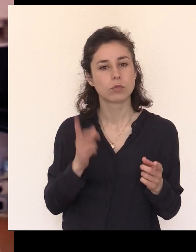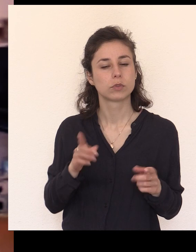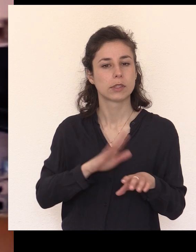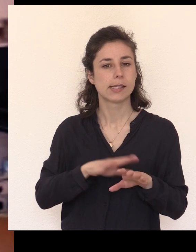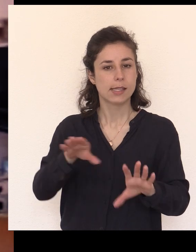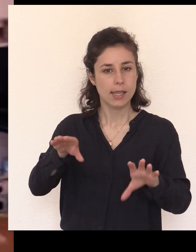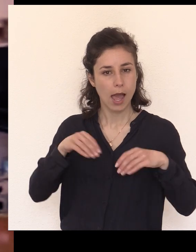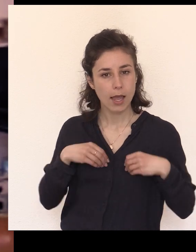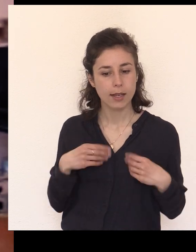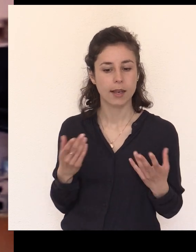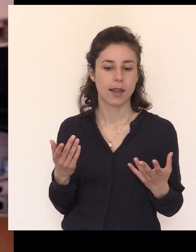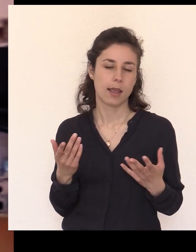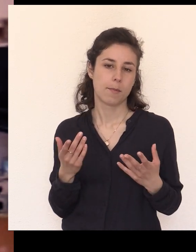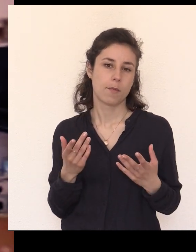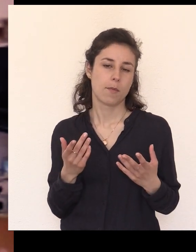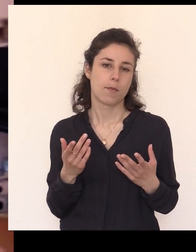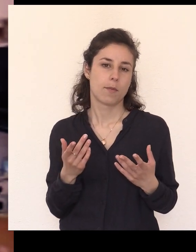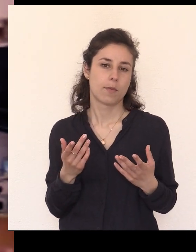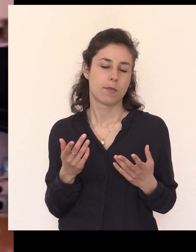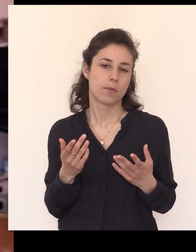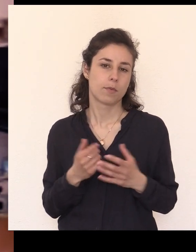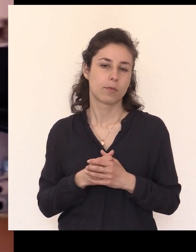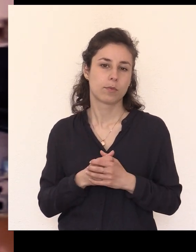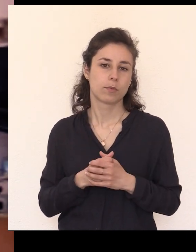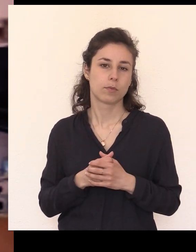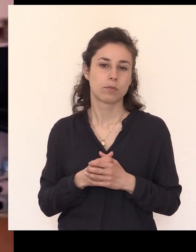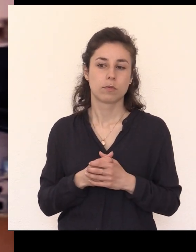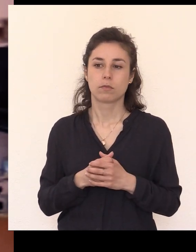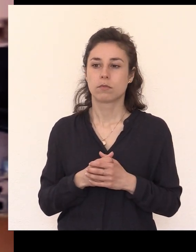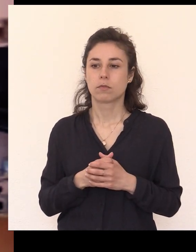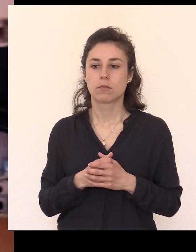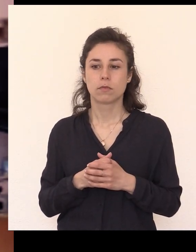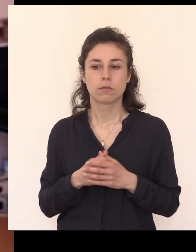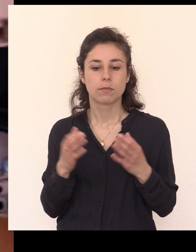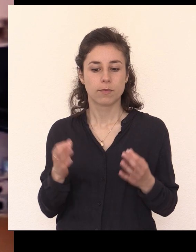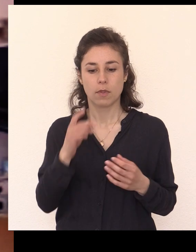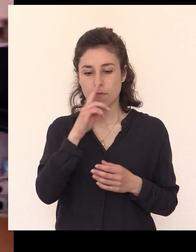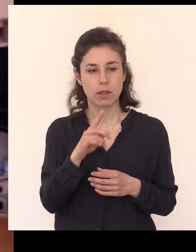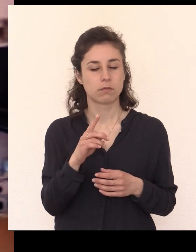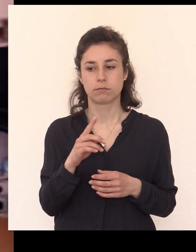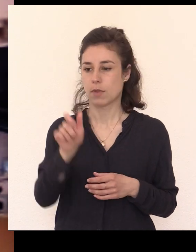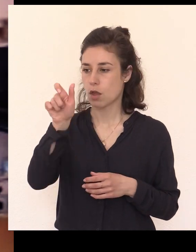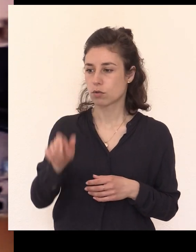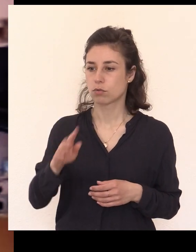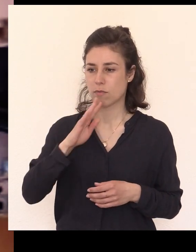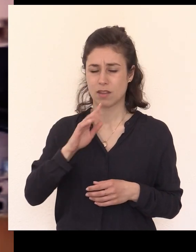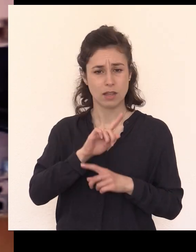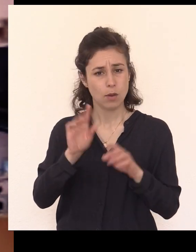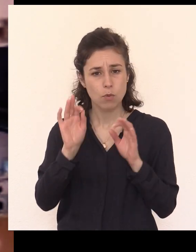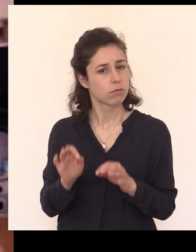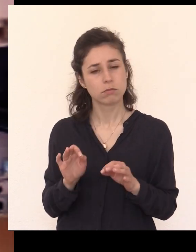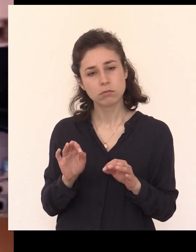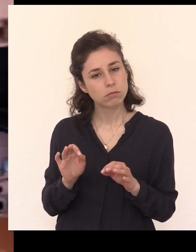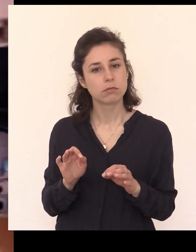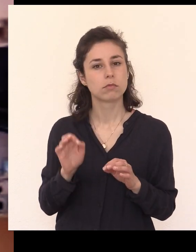Zeit nehmen und kein Problem damit haben, wenn einer nicht so gut reden